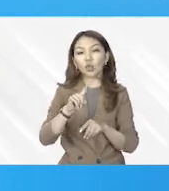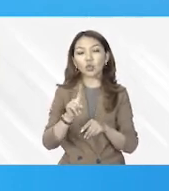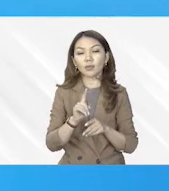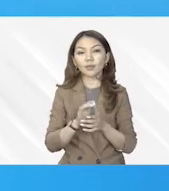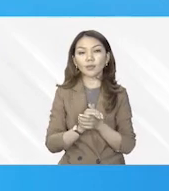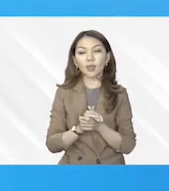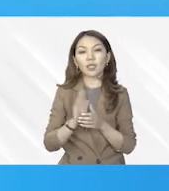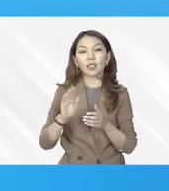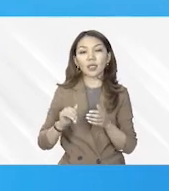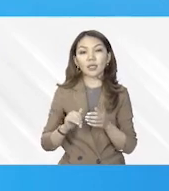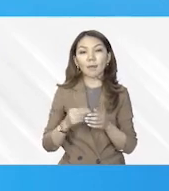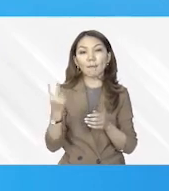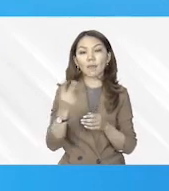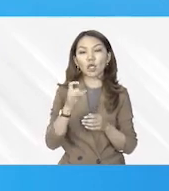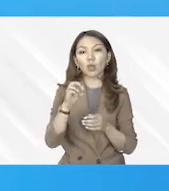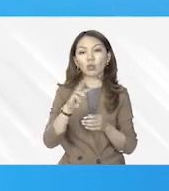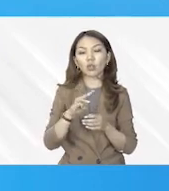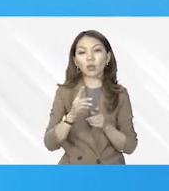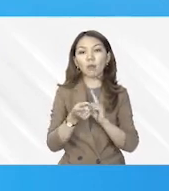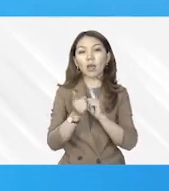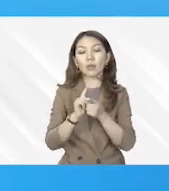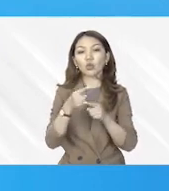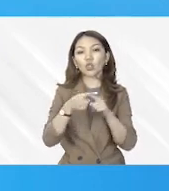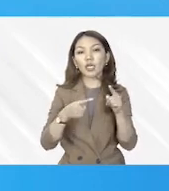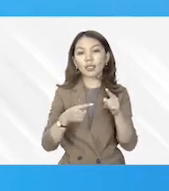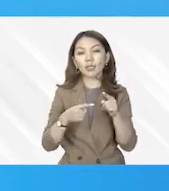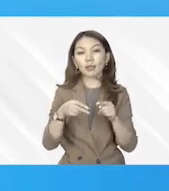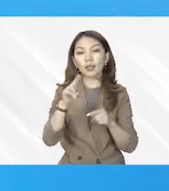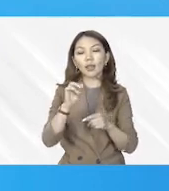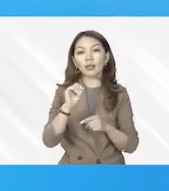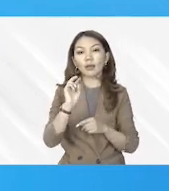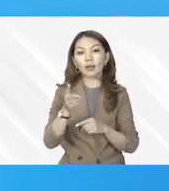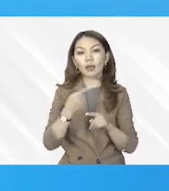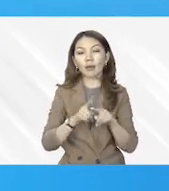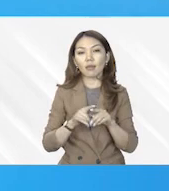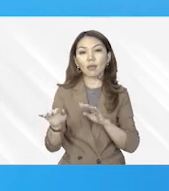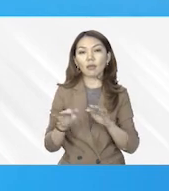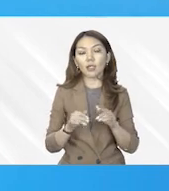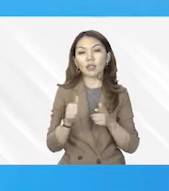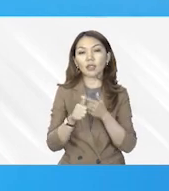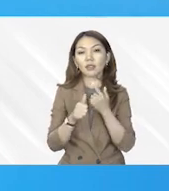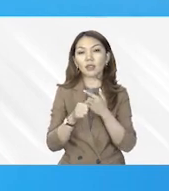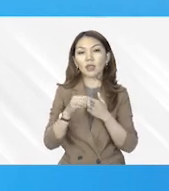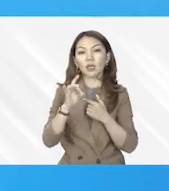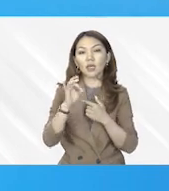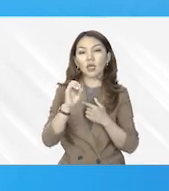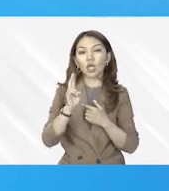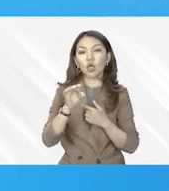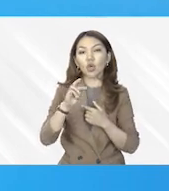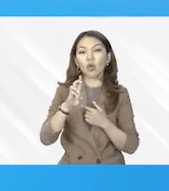Однако затем пары хромосом обмениваются участками ДНК. Этот процесс называется